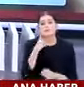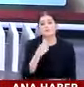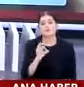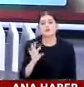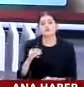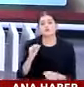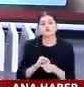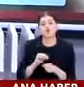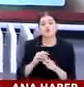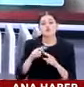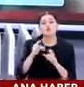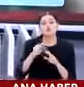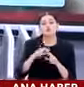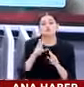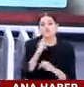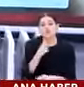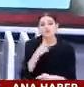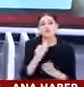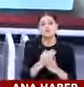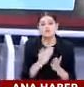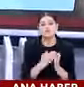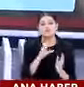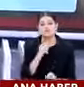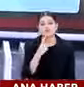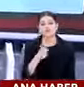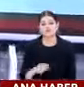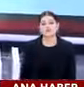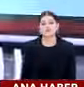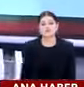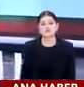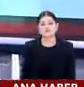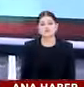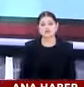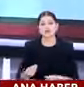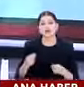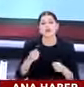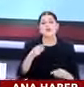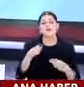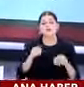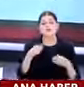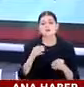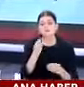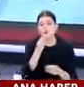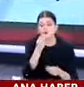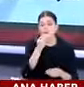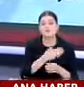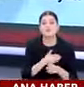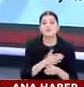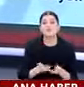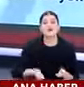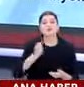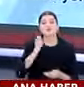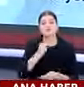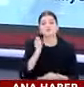dönemde Efendim Bunlar TÜİK verisi Türkiye İstatistik Kurumunun dumanı üstünde verileri harcama kalemlerinde en fazla gıda artık öne çıktı